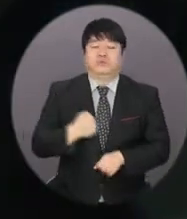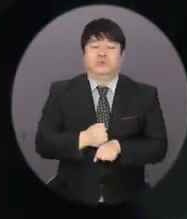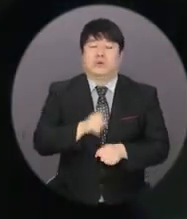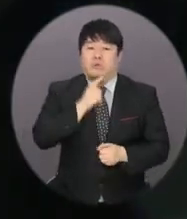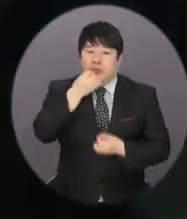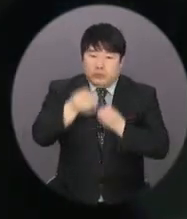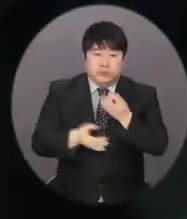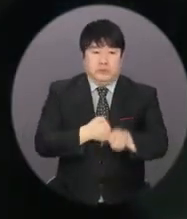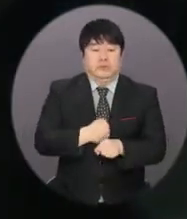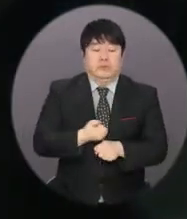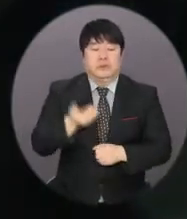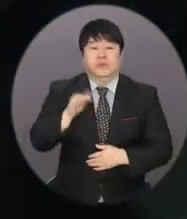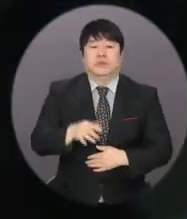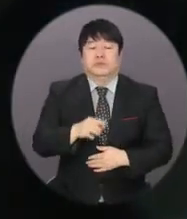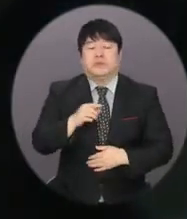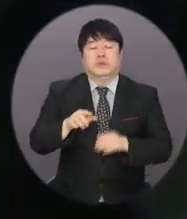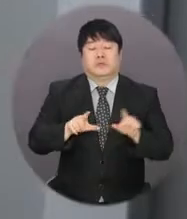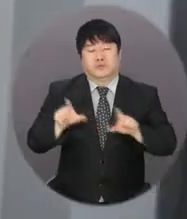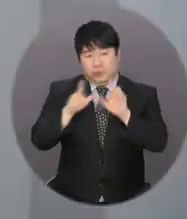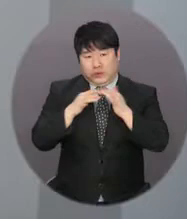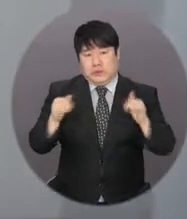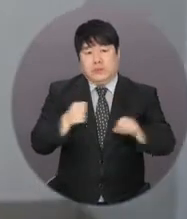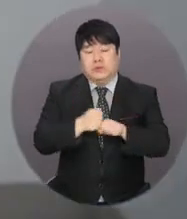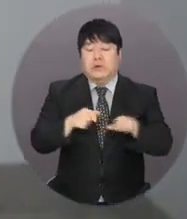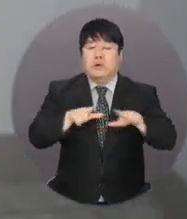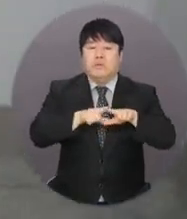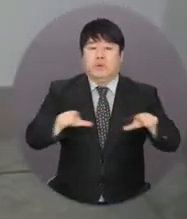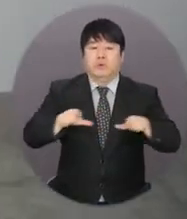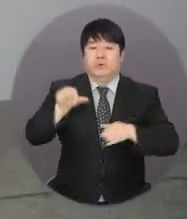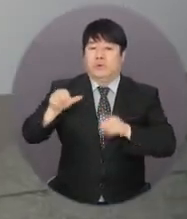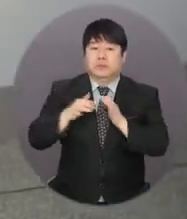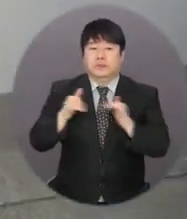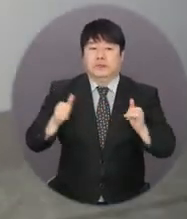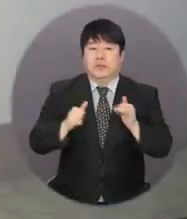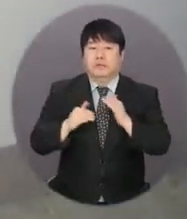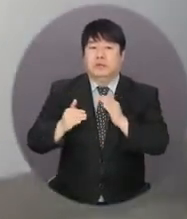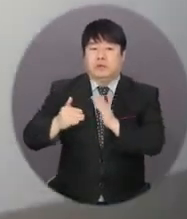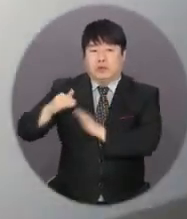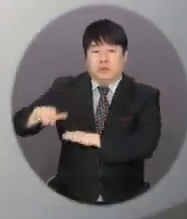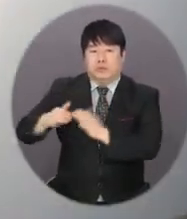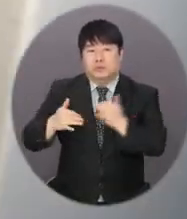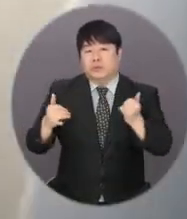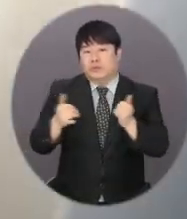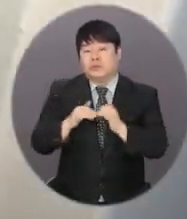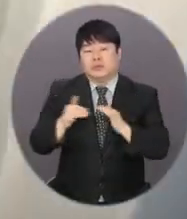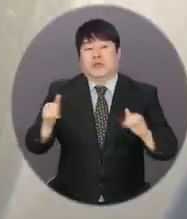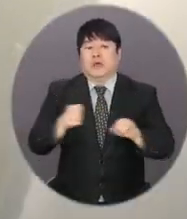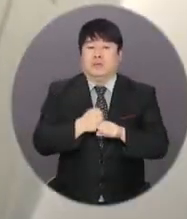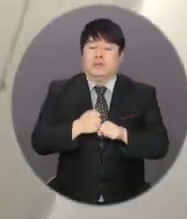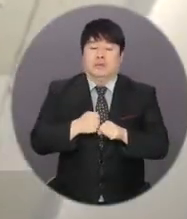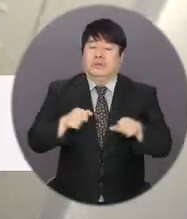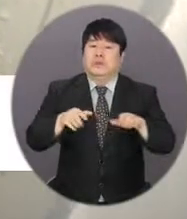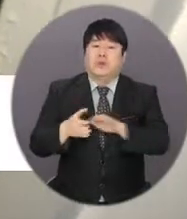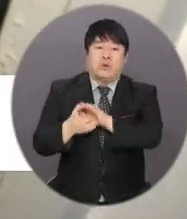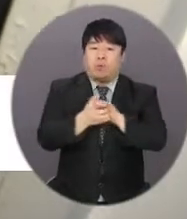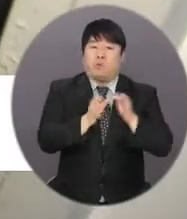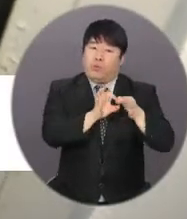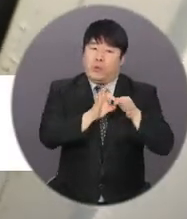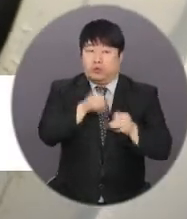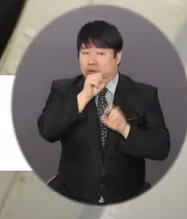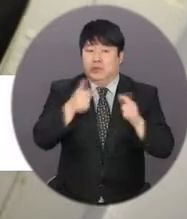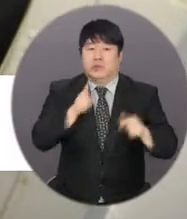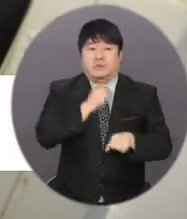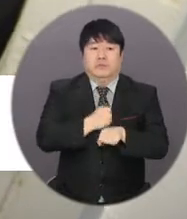전해졌습니다. 다만 주민들에 의하면 A씨가 평소 이웃들과 사이가 좋지 않았던 것으로 보입니다. 저도 아까 내부 혼자가